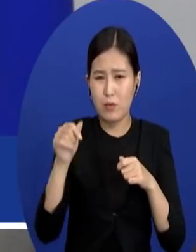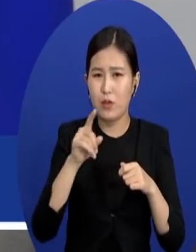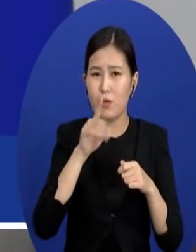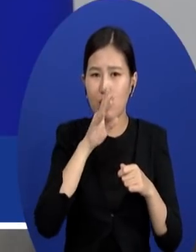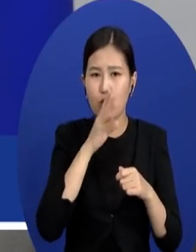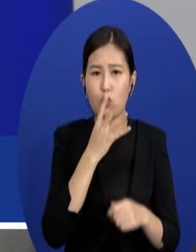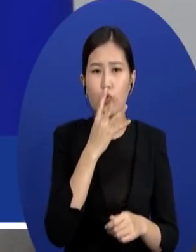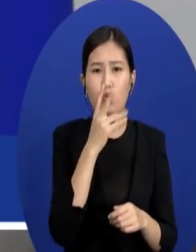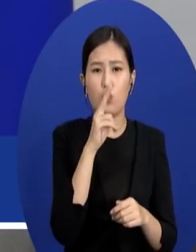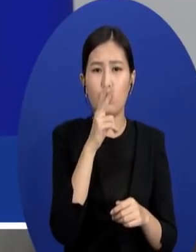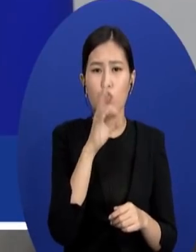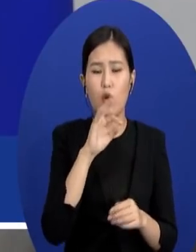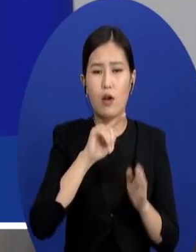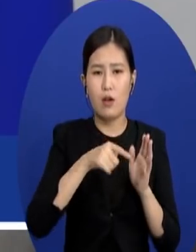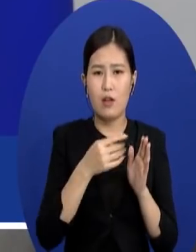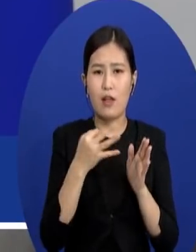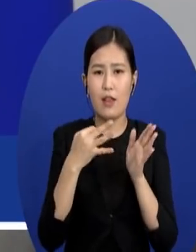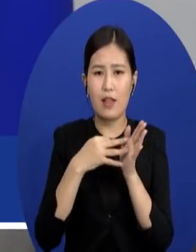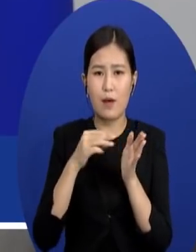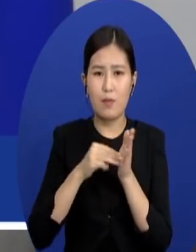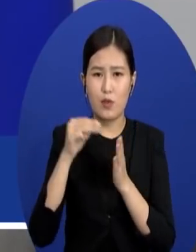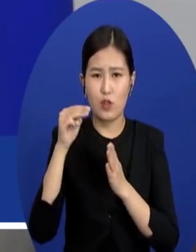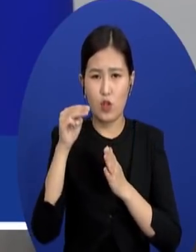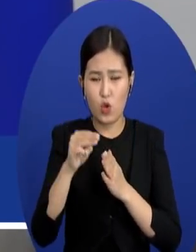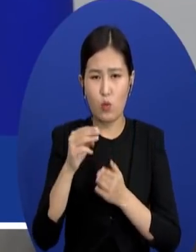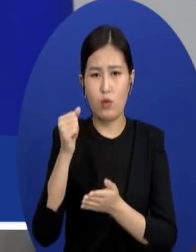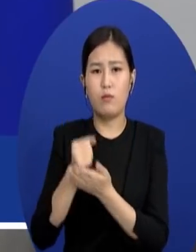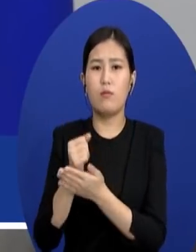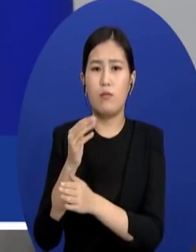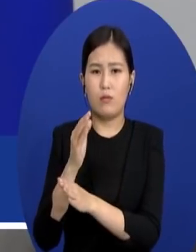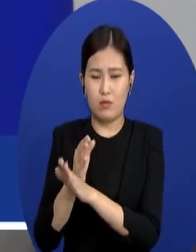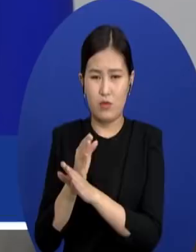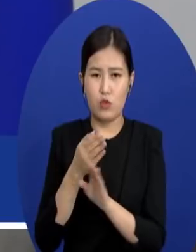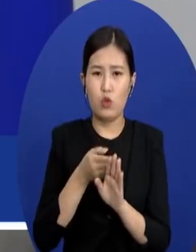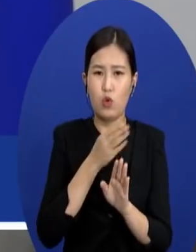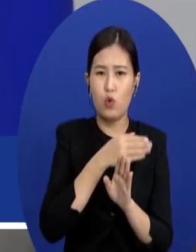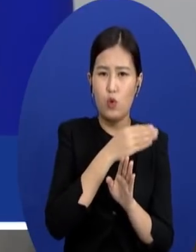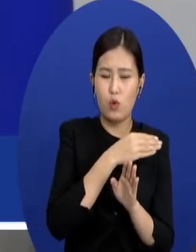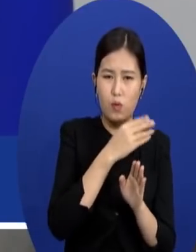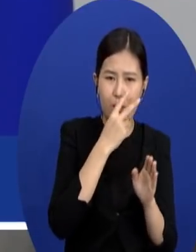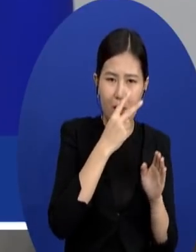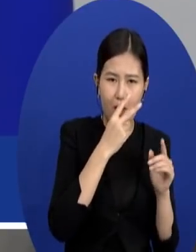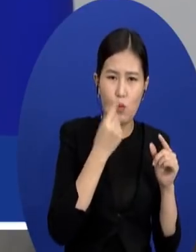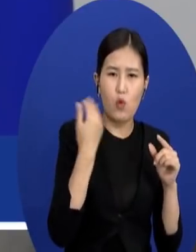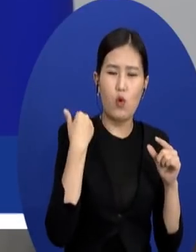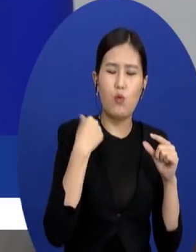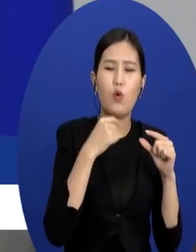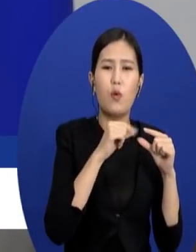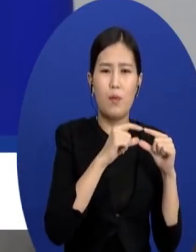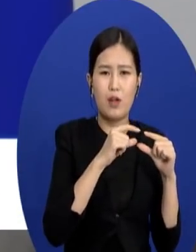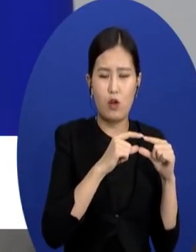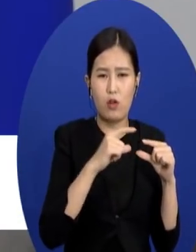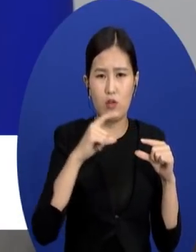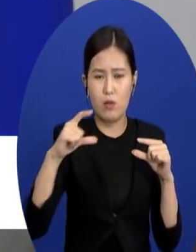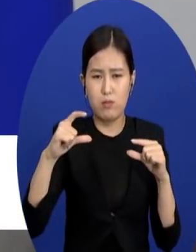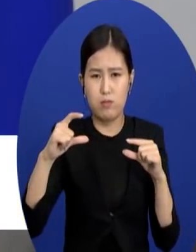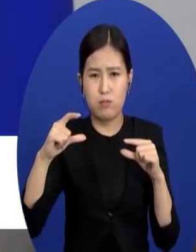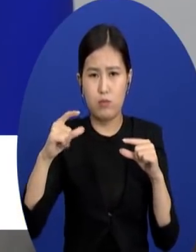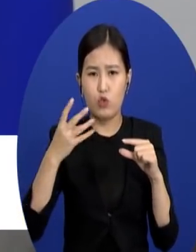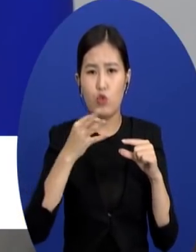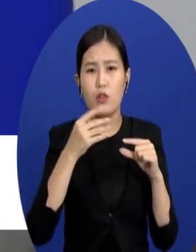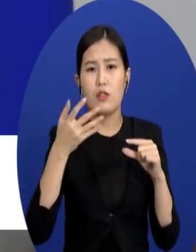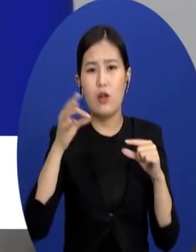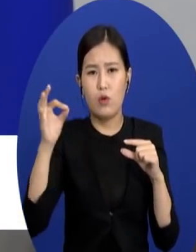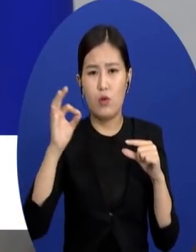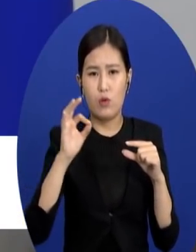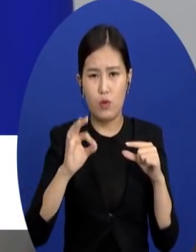420.8 тэрбум төгрөгөөр баталсан нь урд урдын жилүүдийнхээс ойролцоогоор 40-50% нэмэгдүүлж байна. Энэ нь бол нийслэлийн 21 оны төсвийг